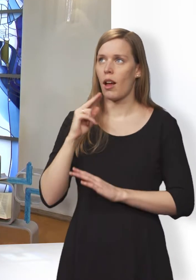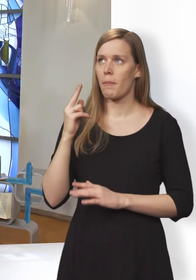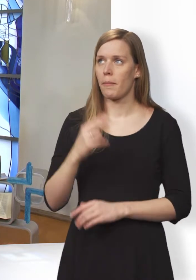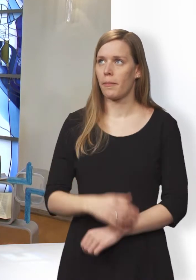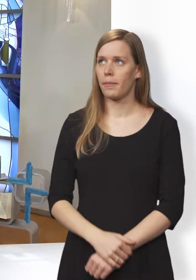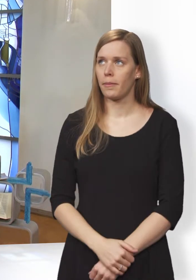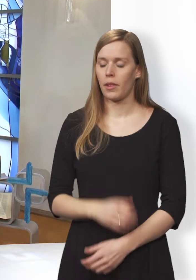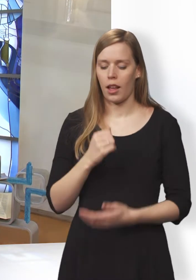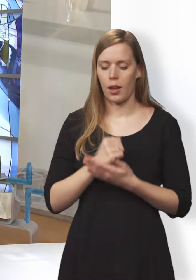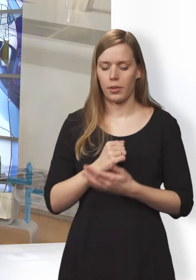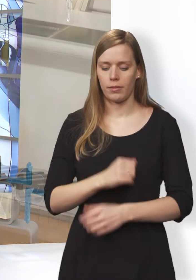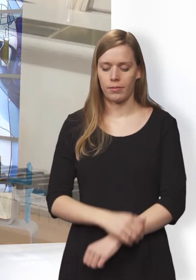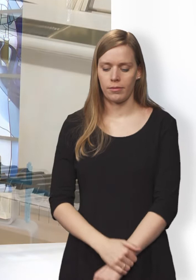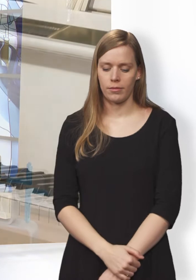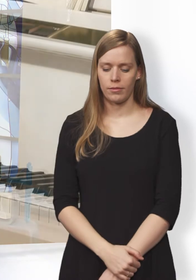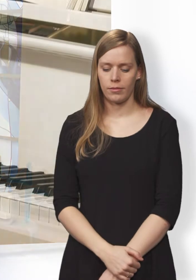armen